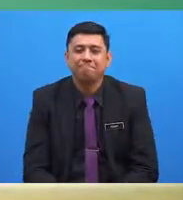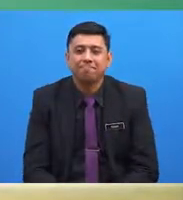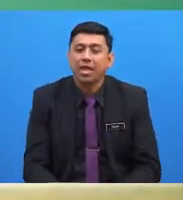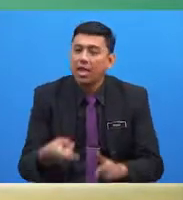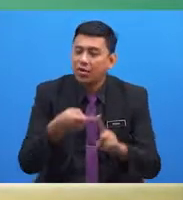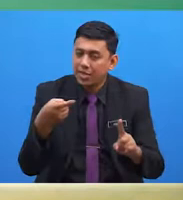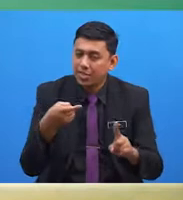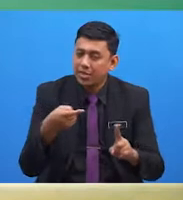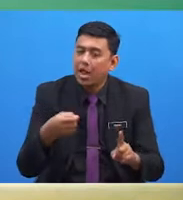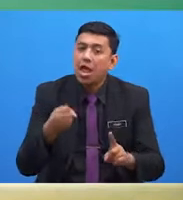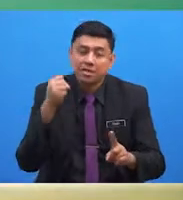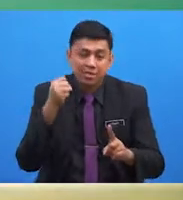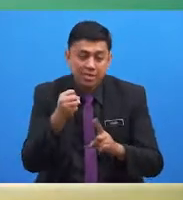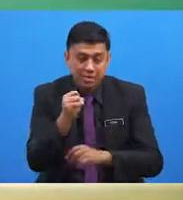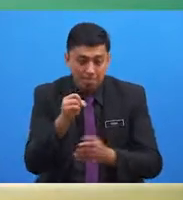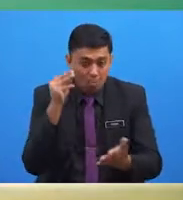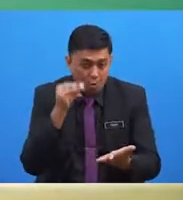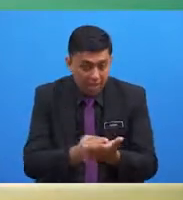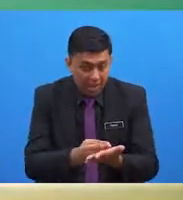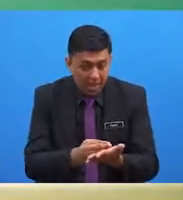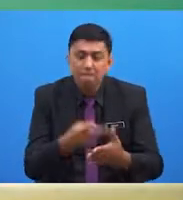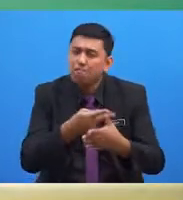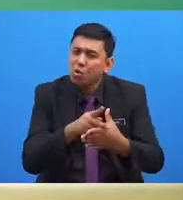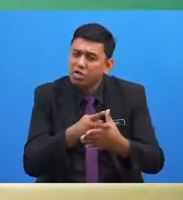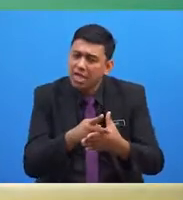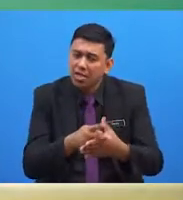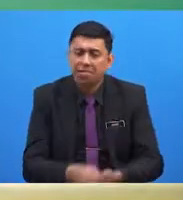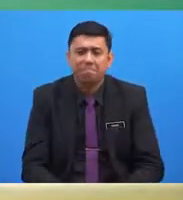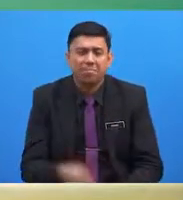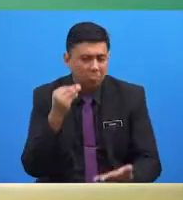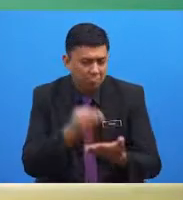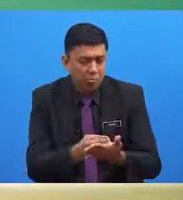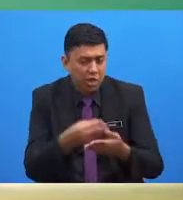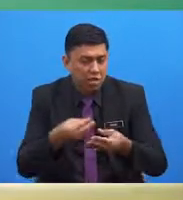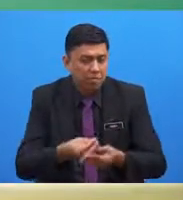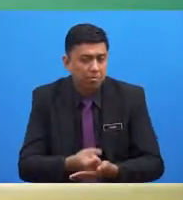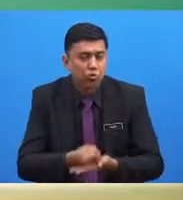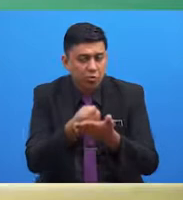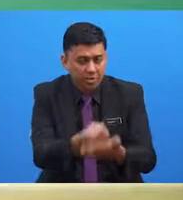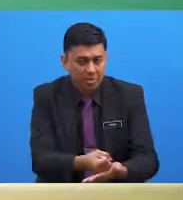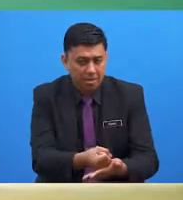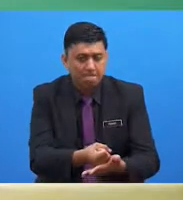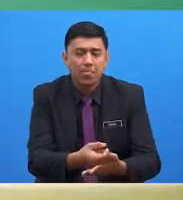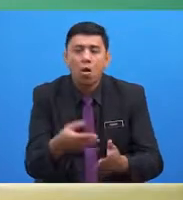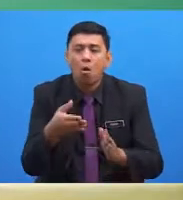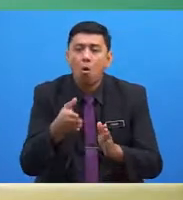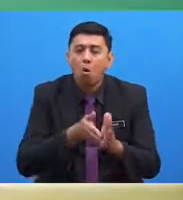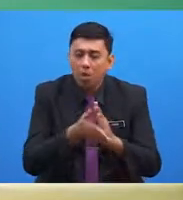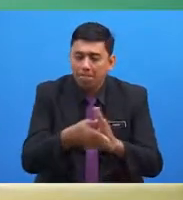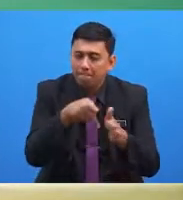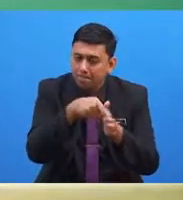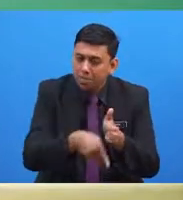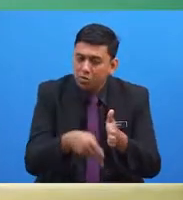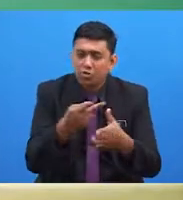Dari segi modal pula, untuk perkongsian, modal disumbangkan oleh perkongsi. Manakala